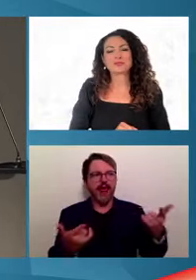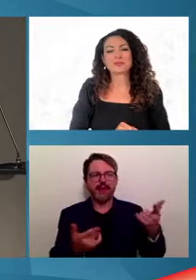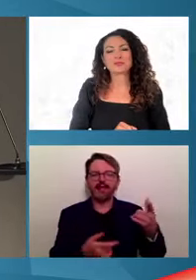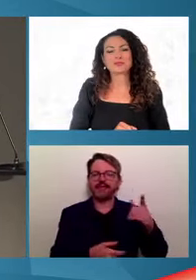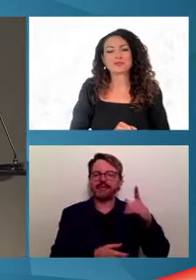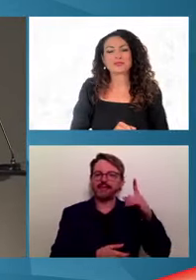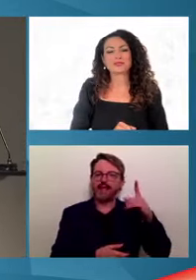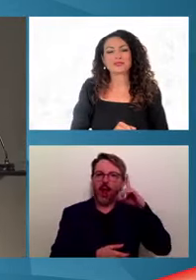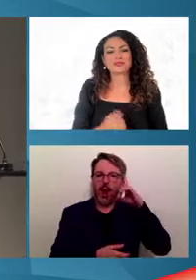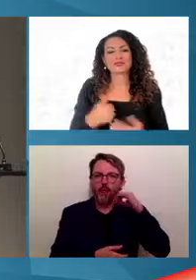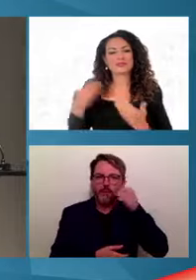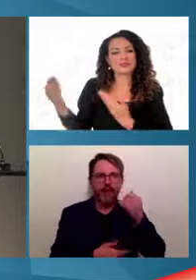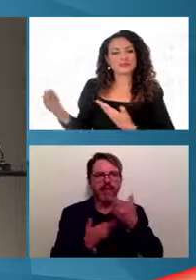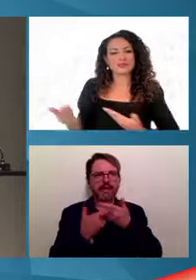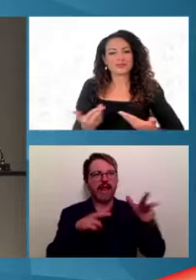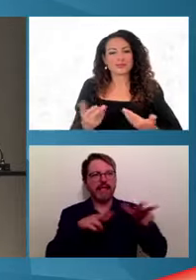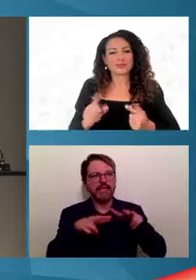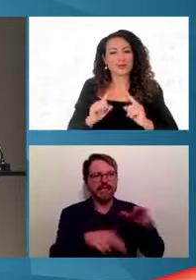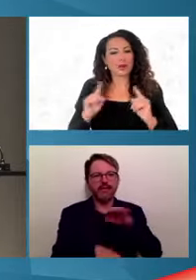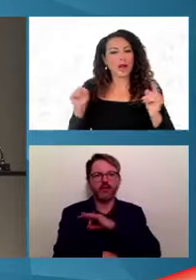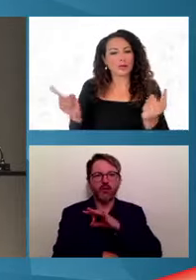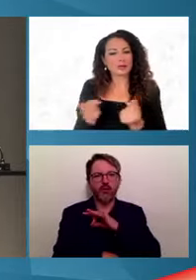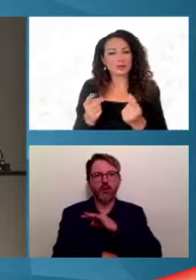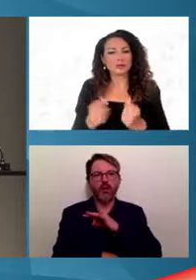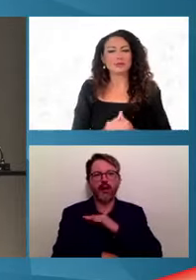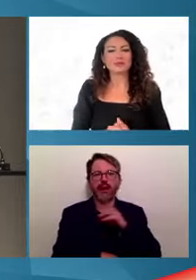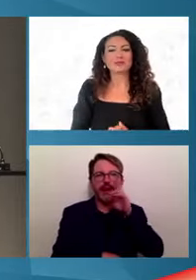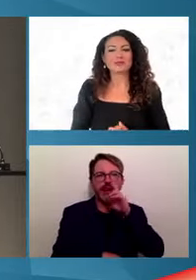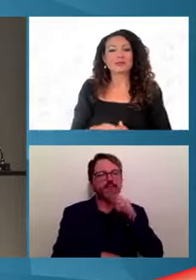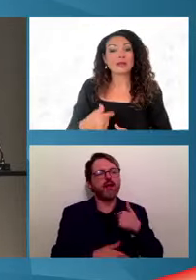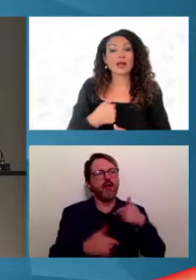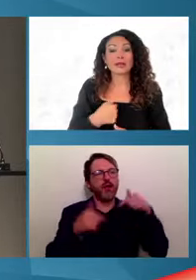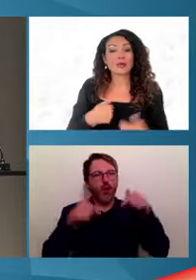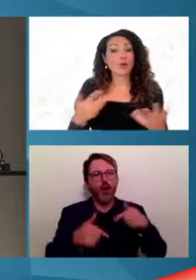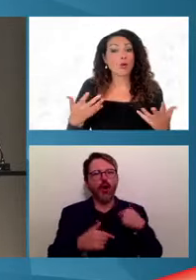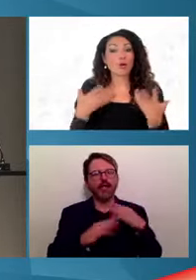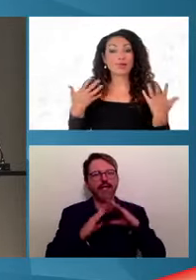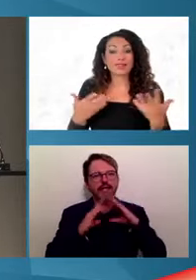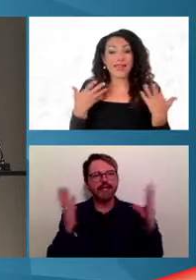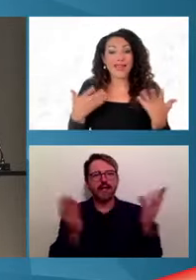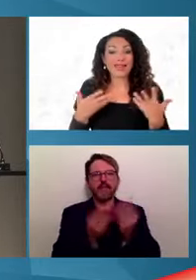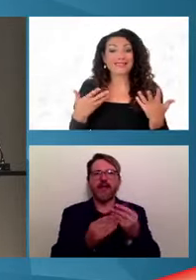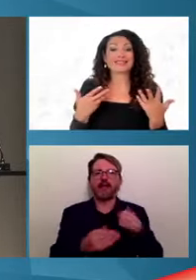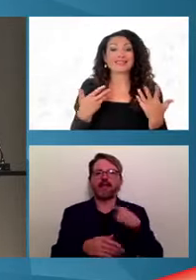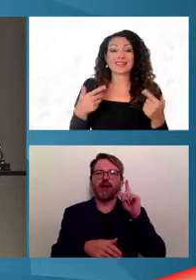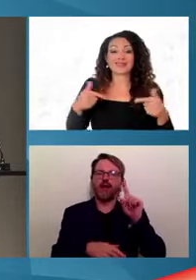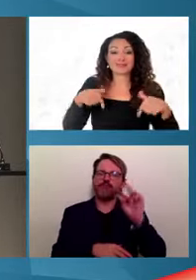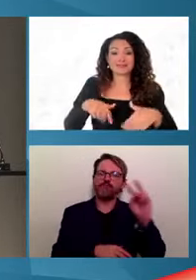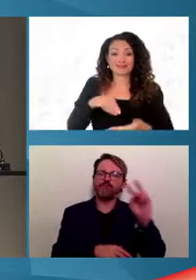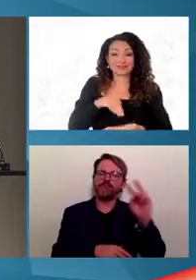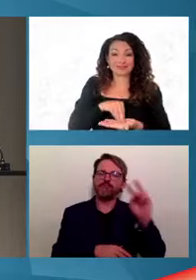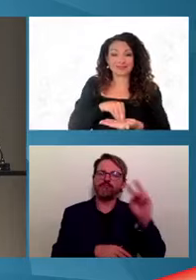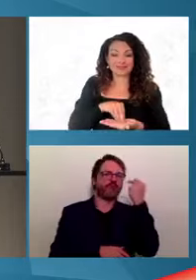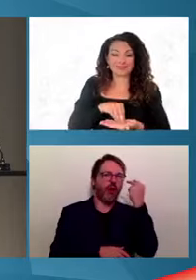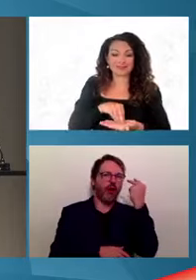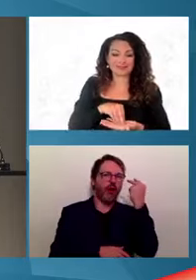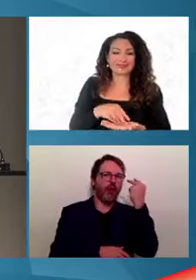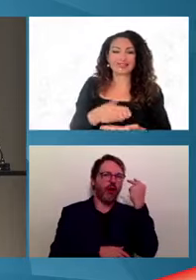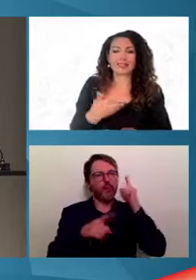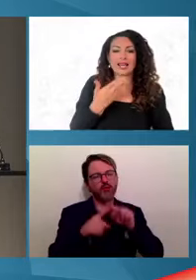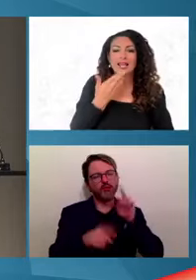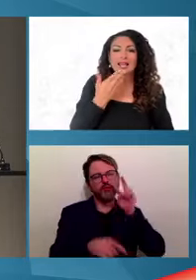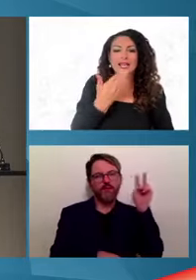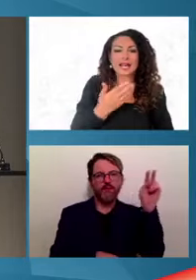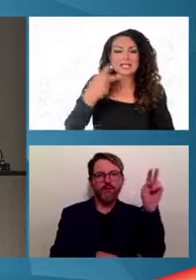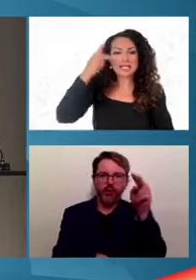Landesregierung, mit euch gemeinsam und mit Ihnen allen stehen zu dürfen, rückzuschauen, aber auch vorauszuschauen.